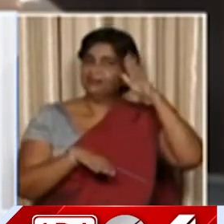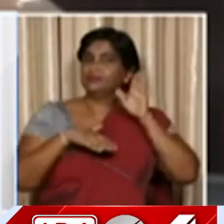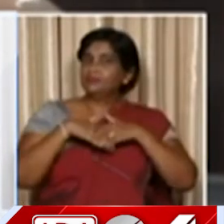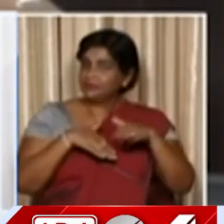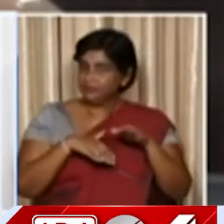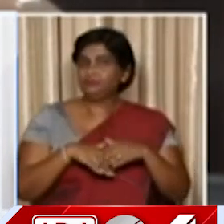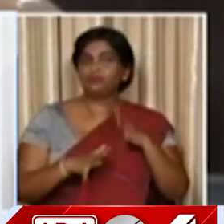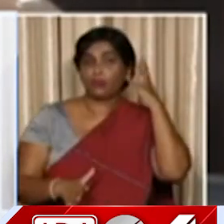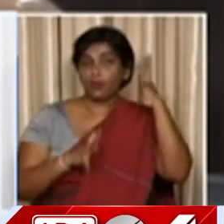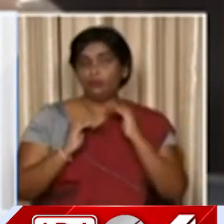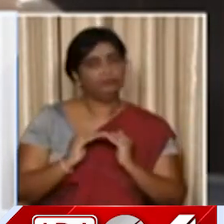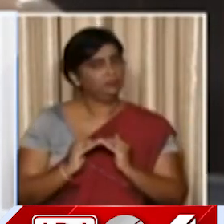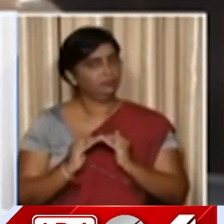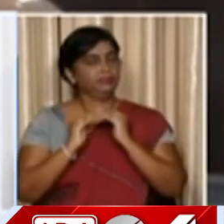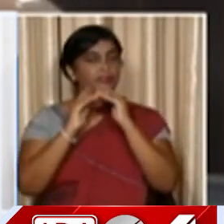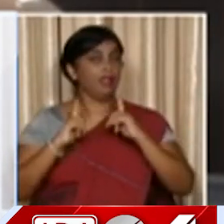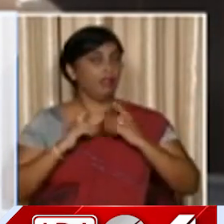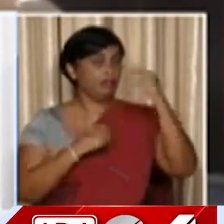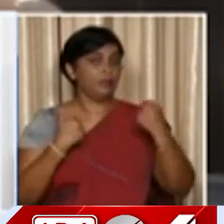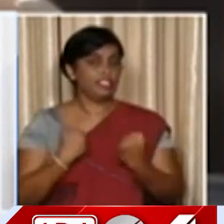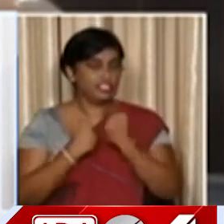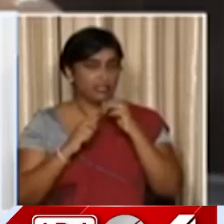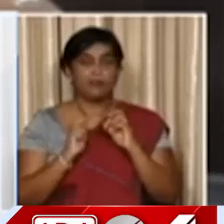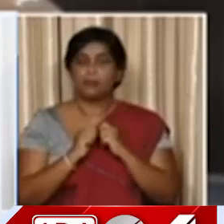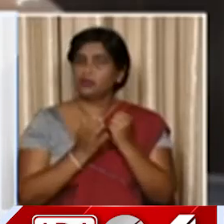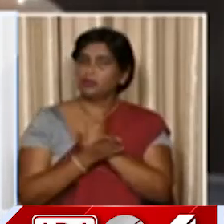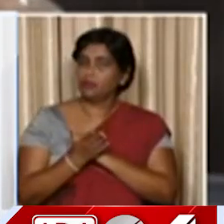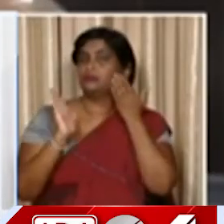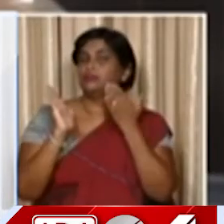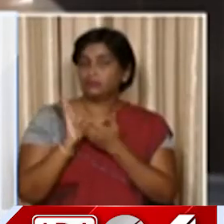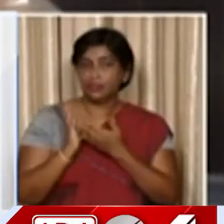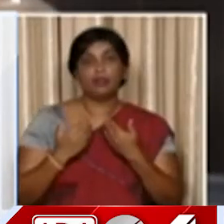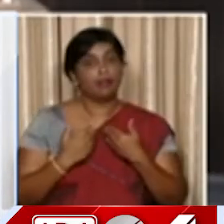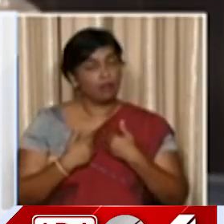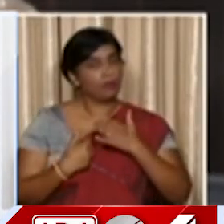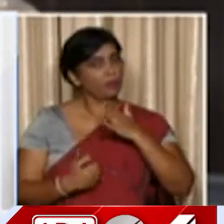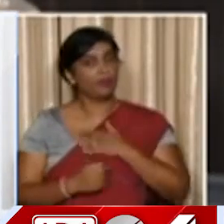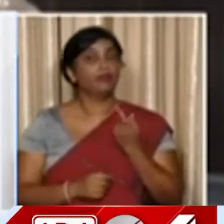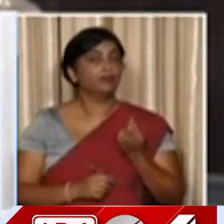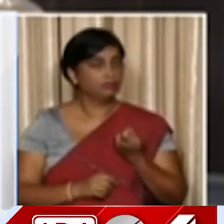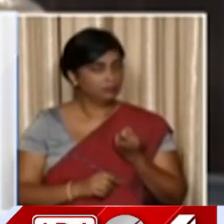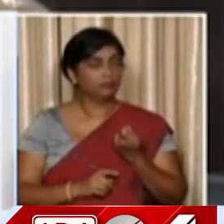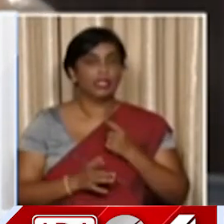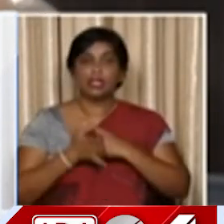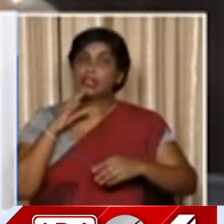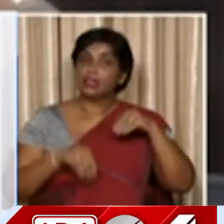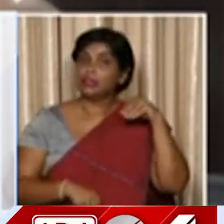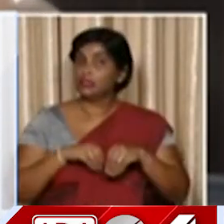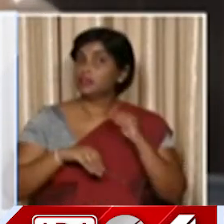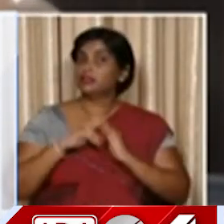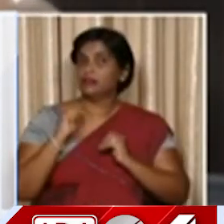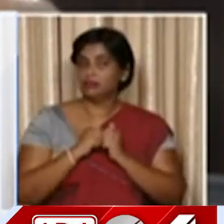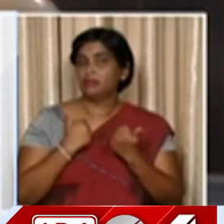අත්දැකීම්, ගෝලීය ප්‍රවණතා, අනාගත අභියෝගයන් සියල්ල සලකා බලා අපටම අනන්‍ය ආර්ථික හා දේශපාලන ක්‍රමයක්